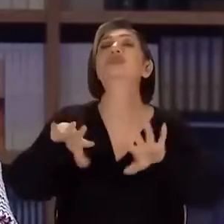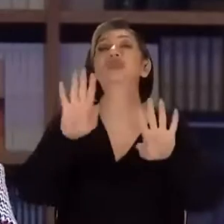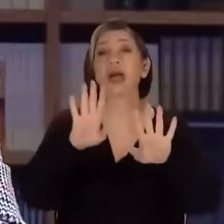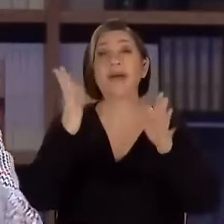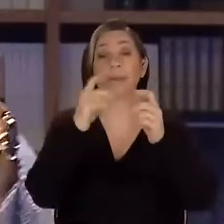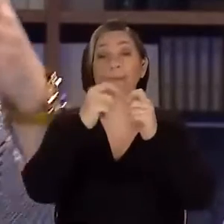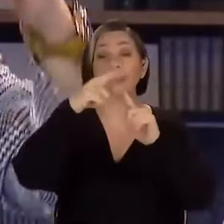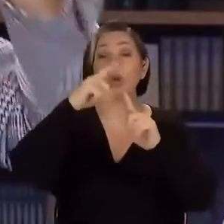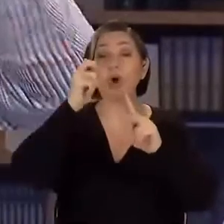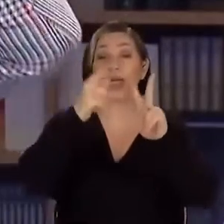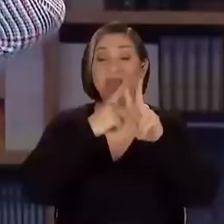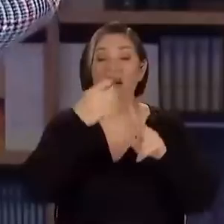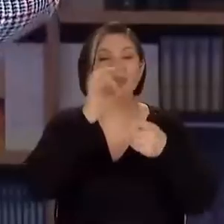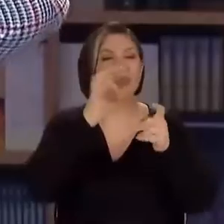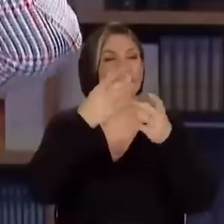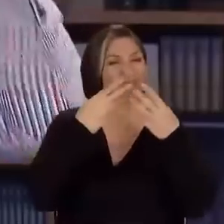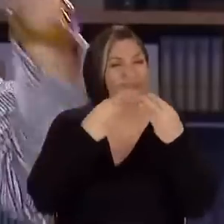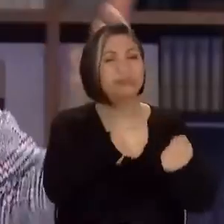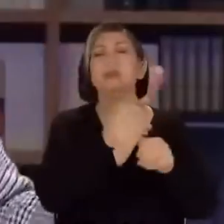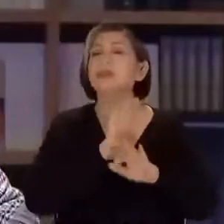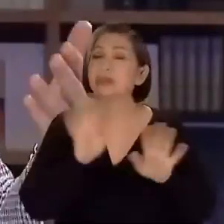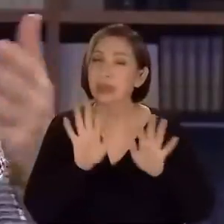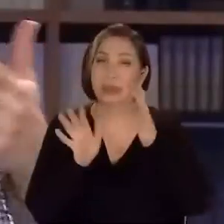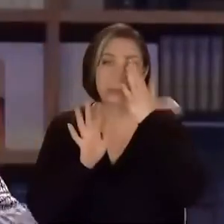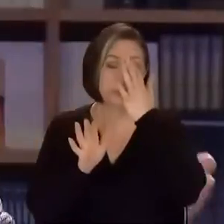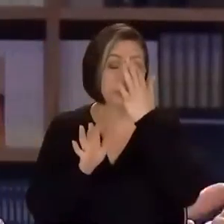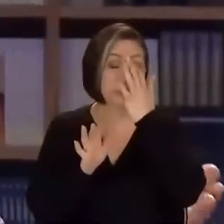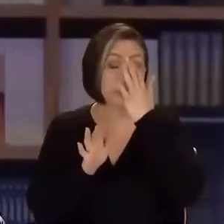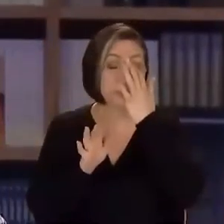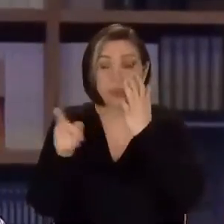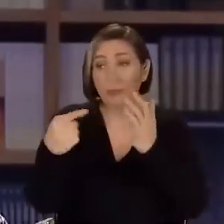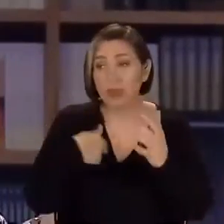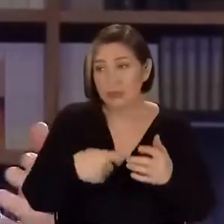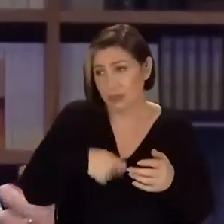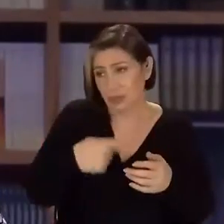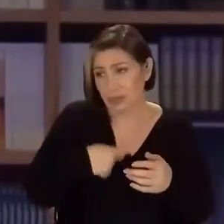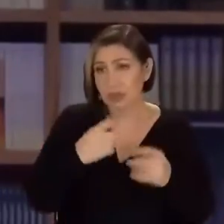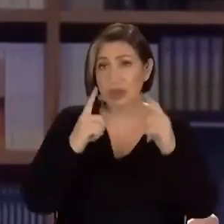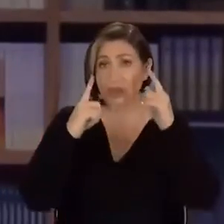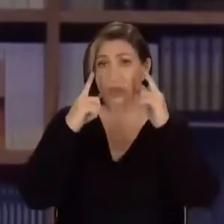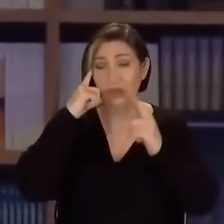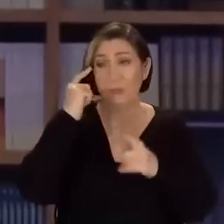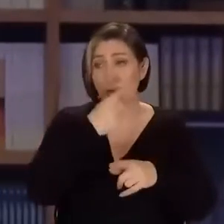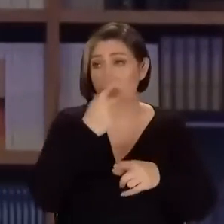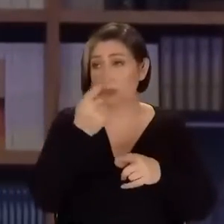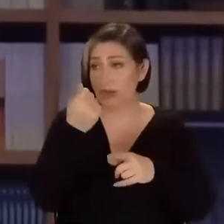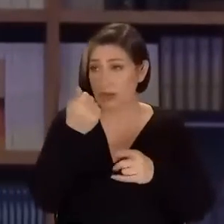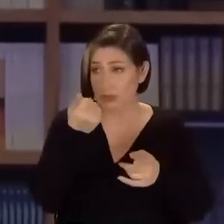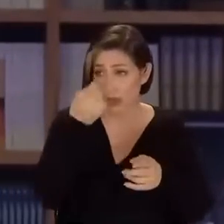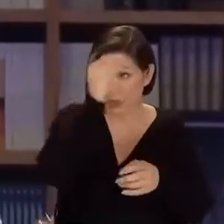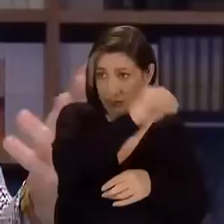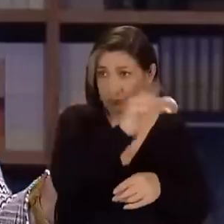altını yok edecek. Bana sorarsan şey gibi oluyor yani şimdi sen ben durup dururken Japon yenine yatırım yapar